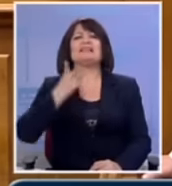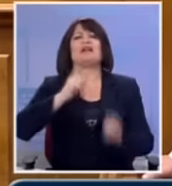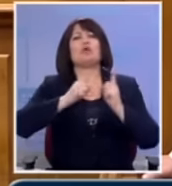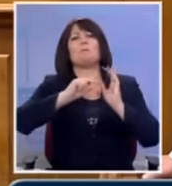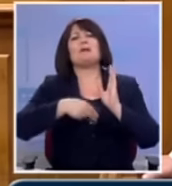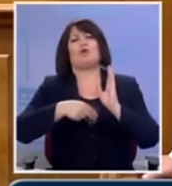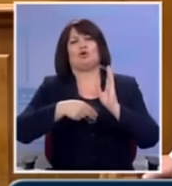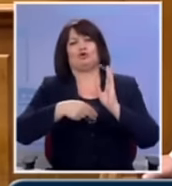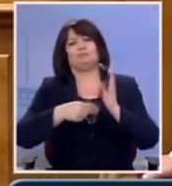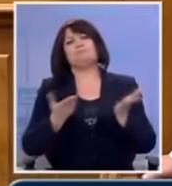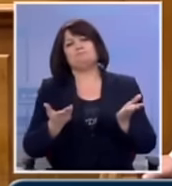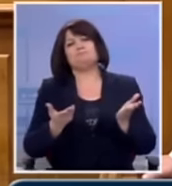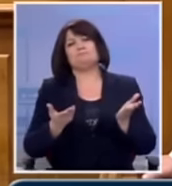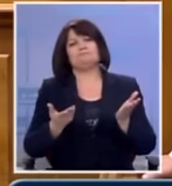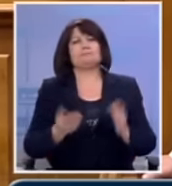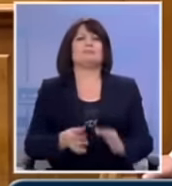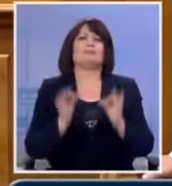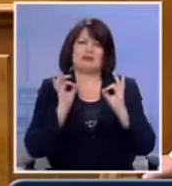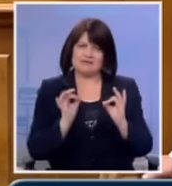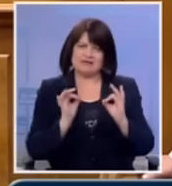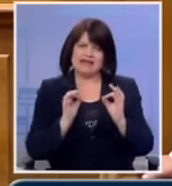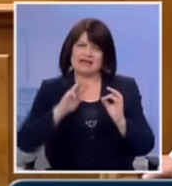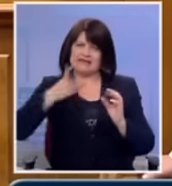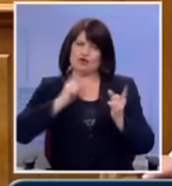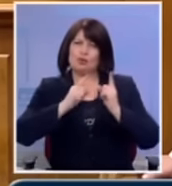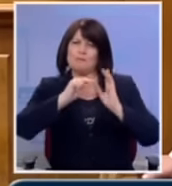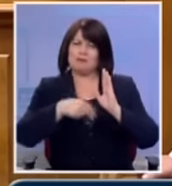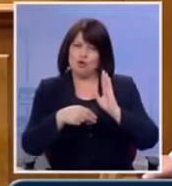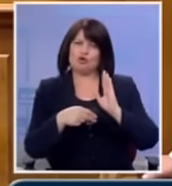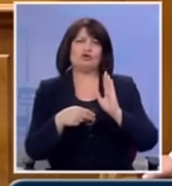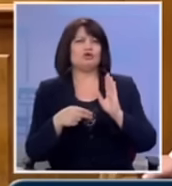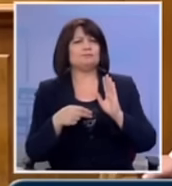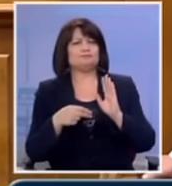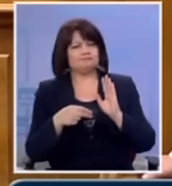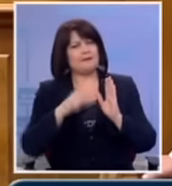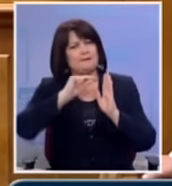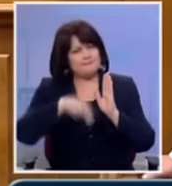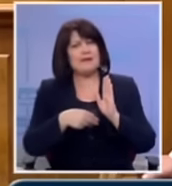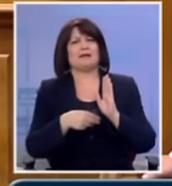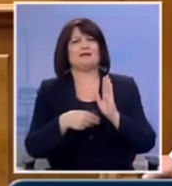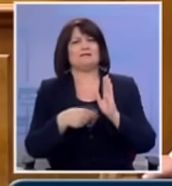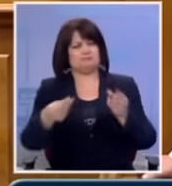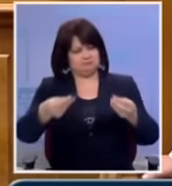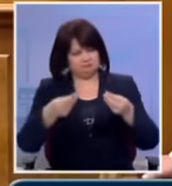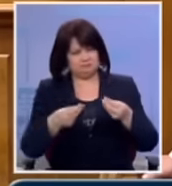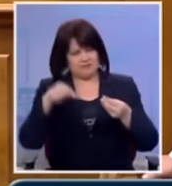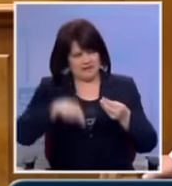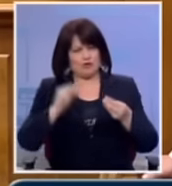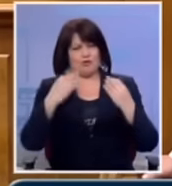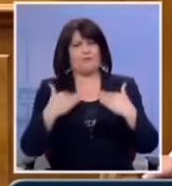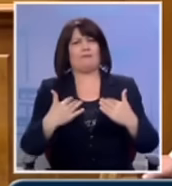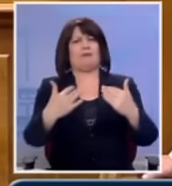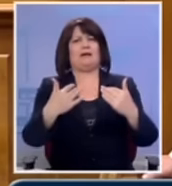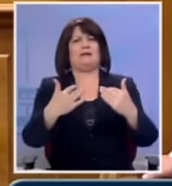μνημόνιο. Και μάλιστα αυτό το μνημόνιο θα το υπογράψει και θα το φέρει σε αυτό εδώ το